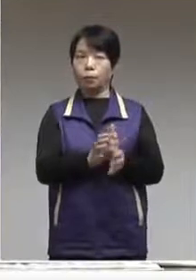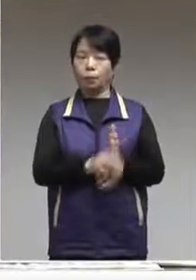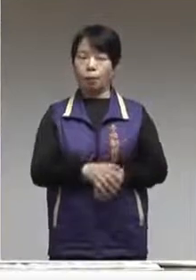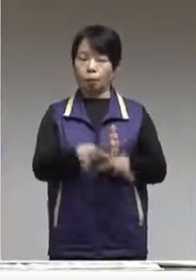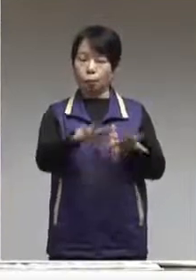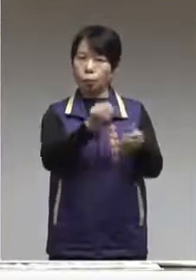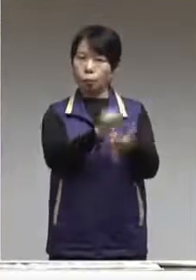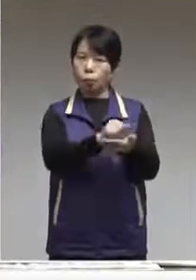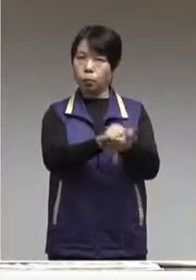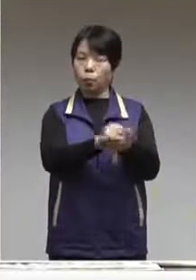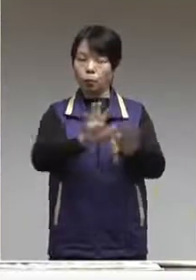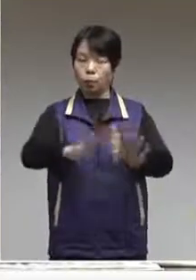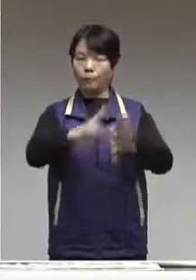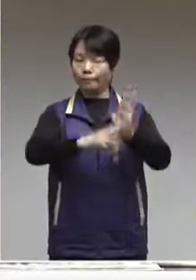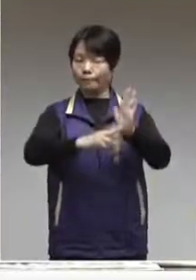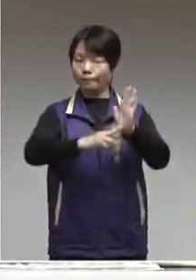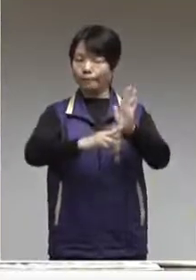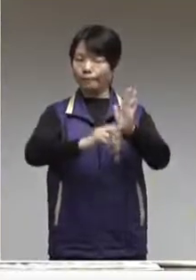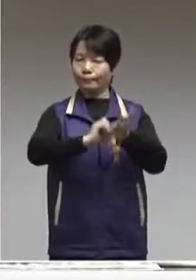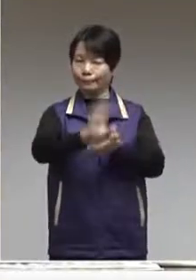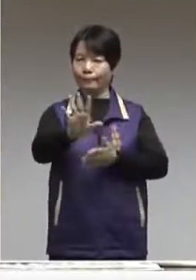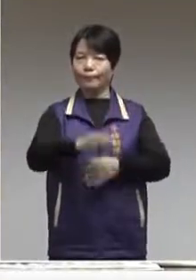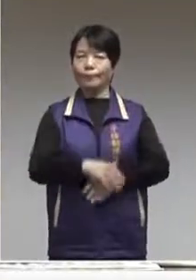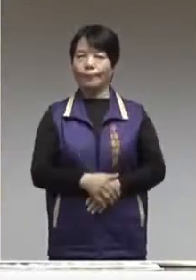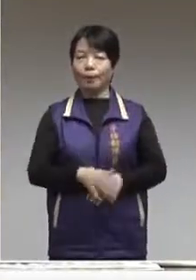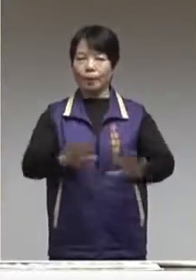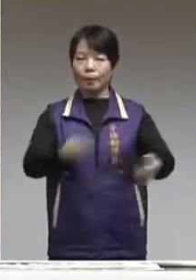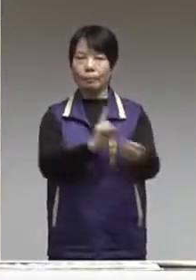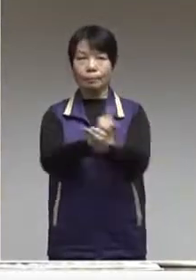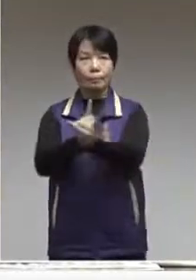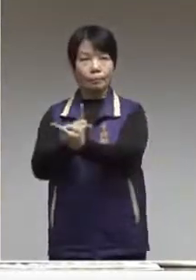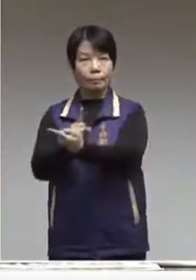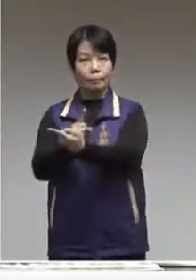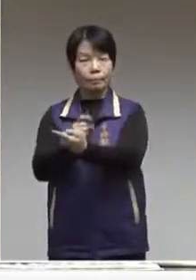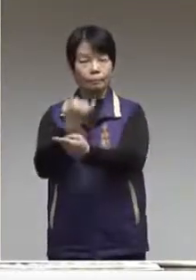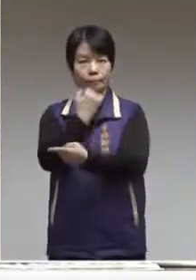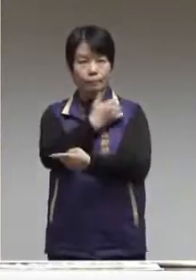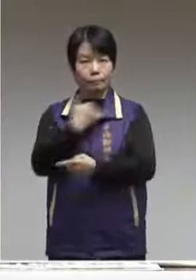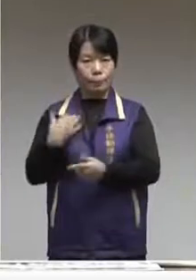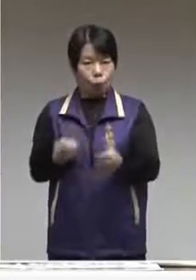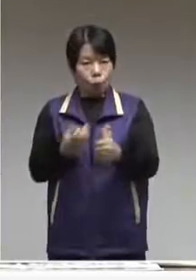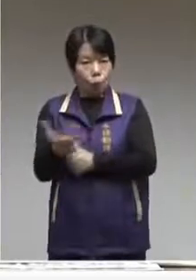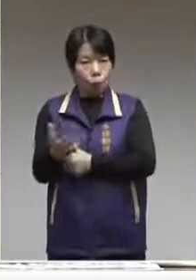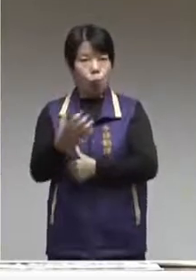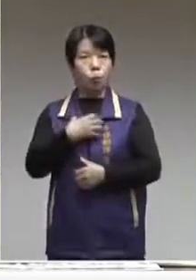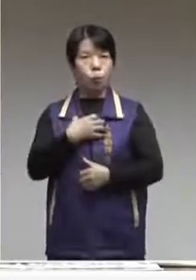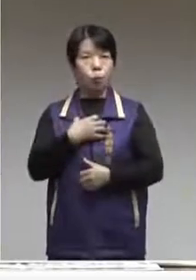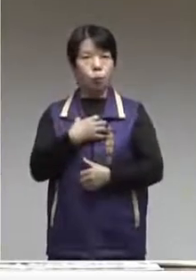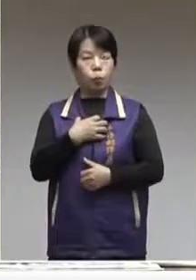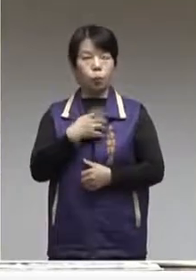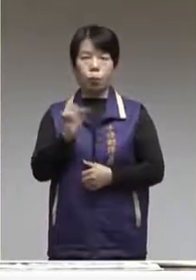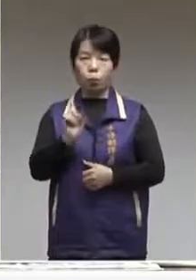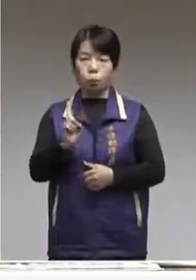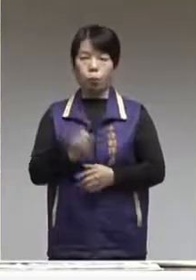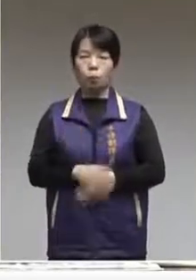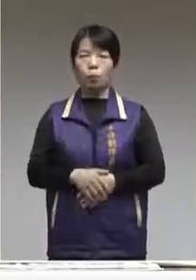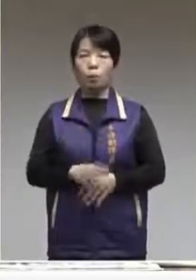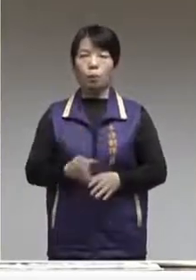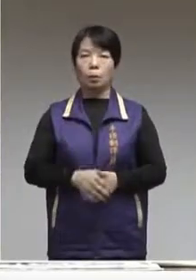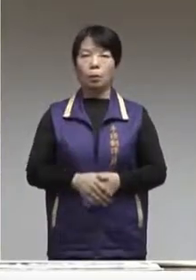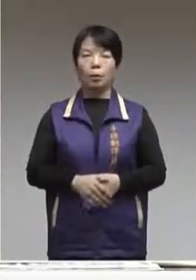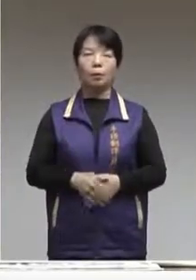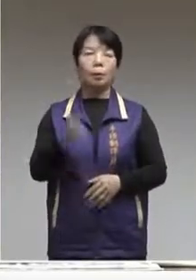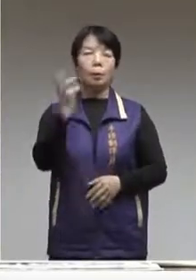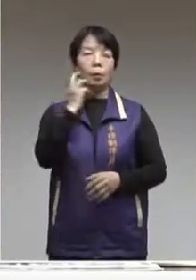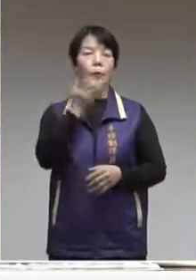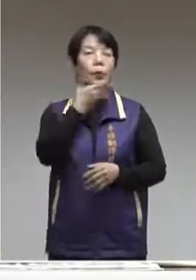资料我要跟大家做个说明，就接触者可能的传染的风险的部分，在松青幼